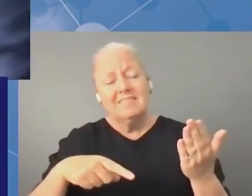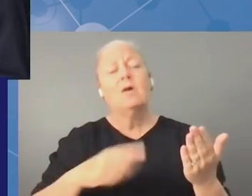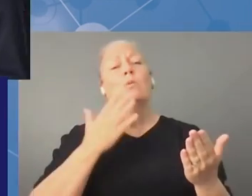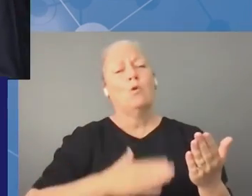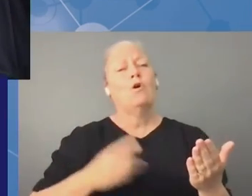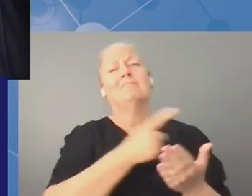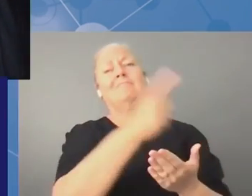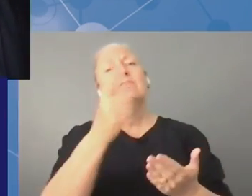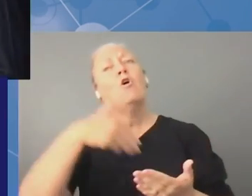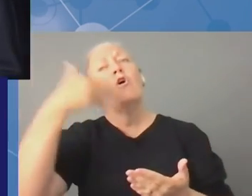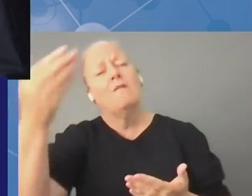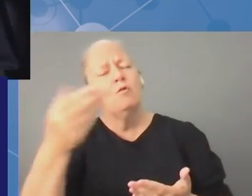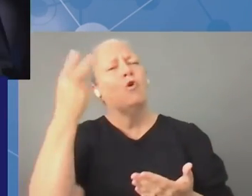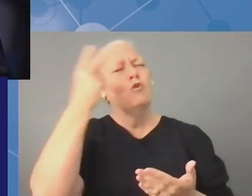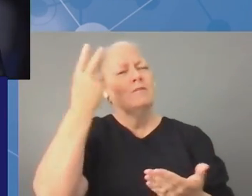также